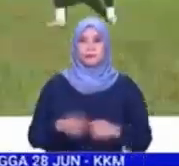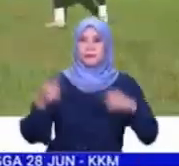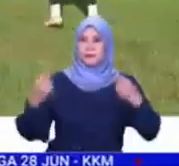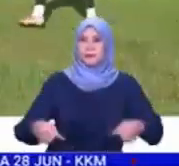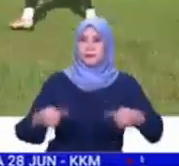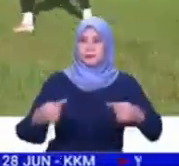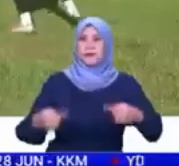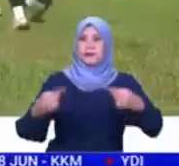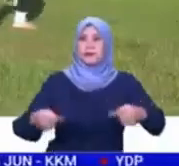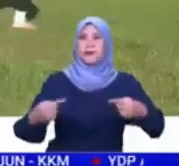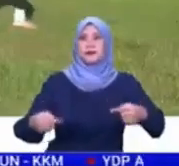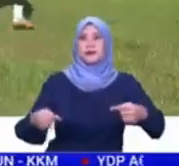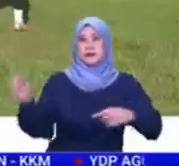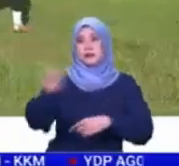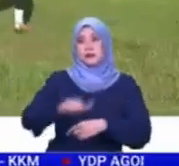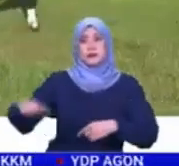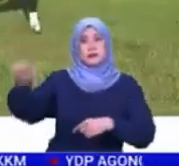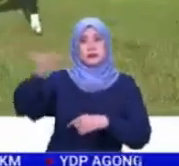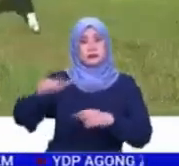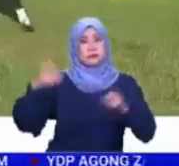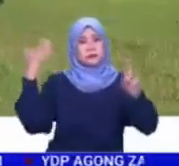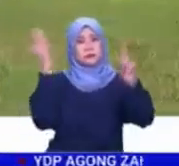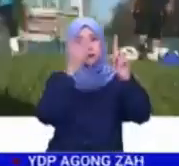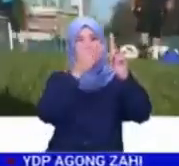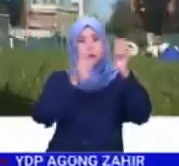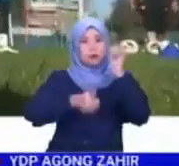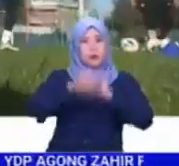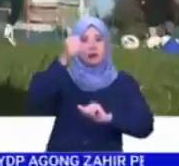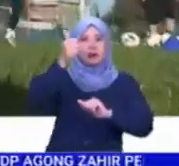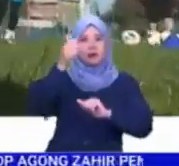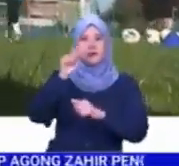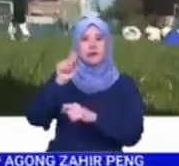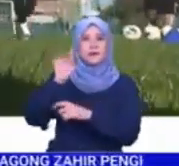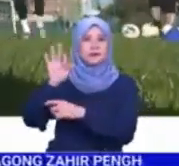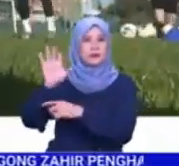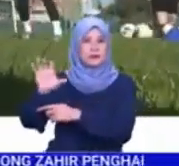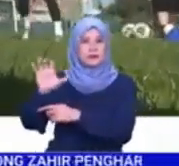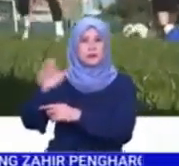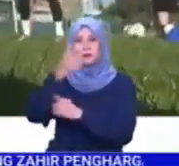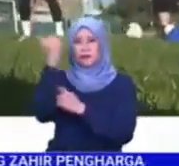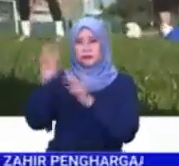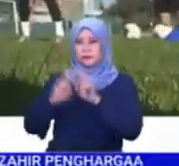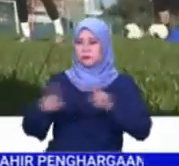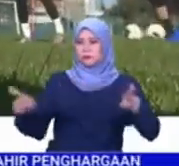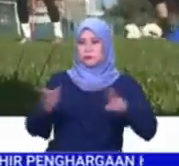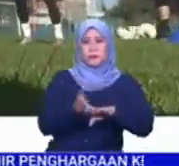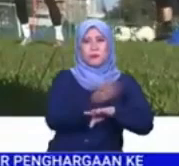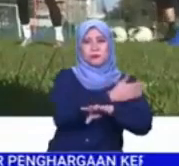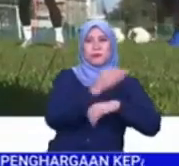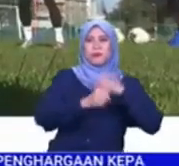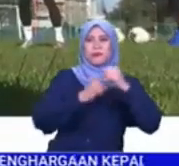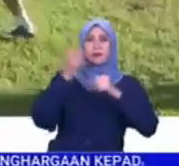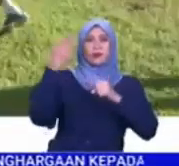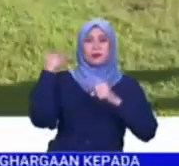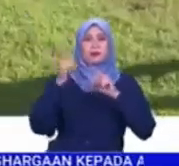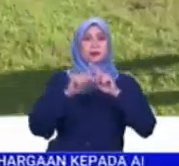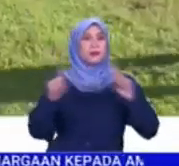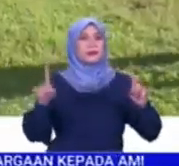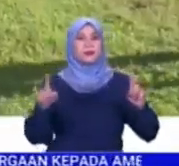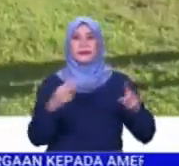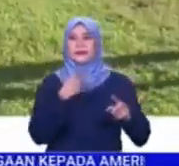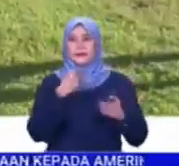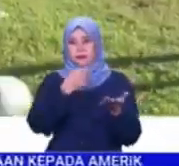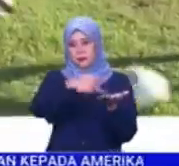Saingan Piala Asia ini juga menjadi sasaran utama kejuaraan buat TFC yang telah membuat persiapan sejak tahun lepas, malah